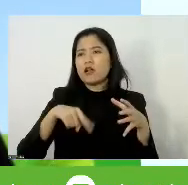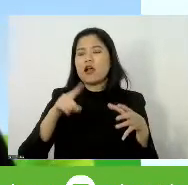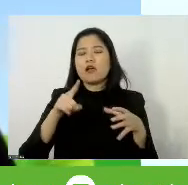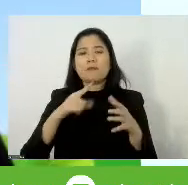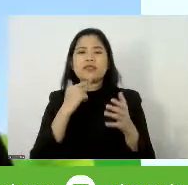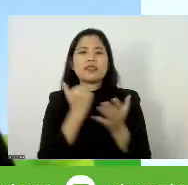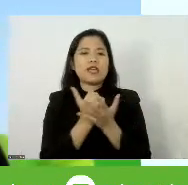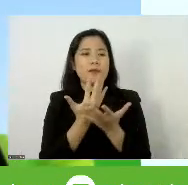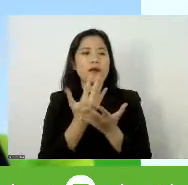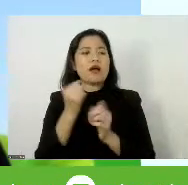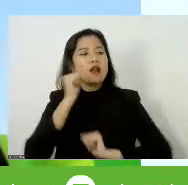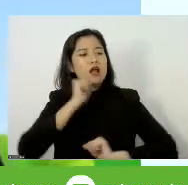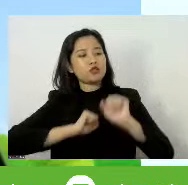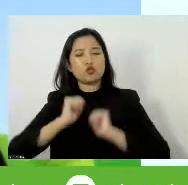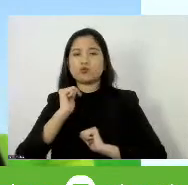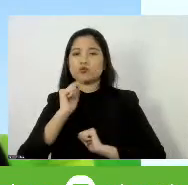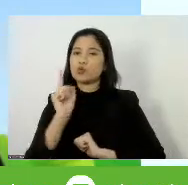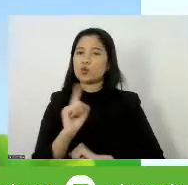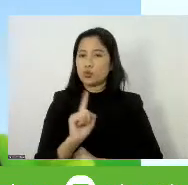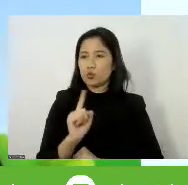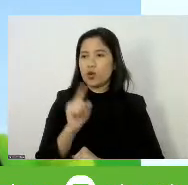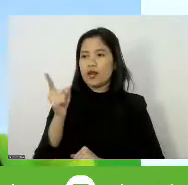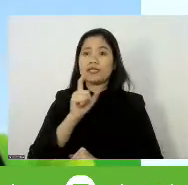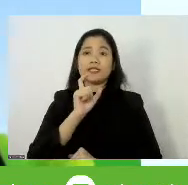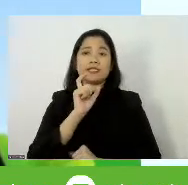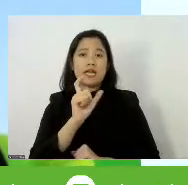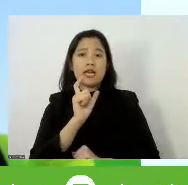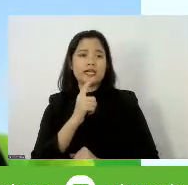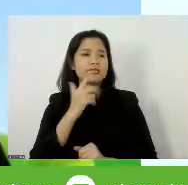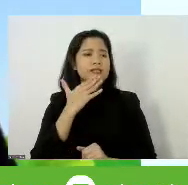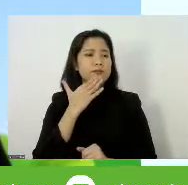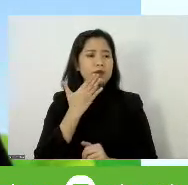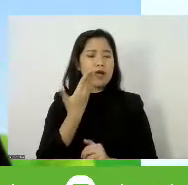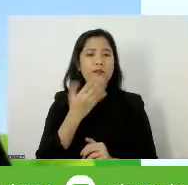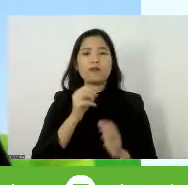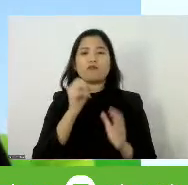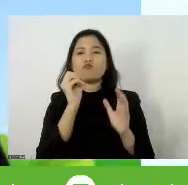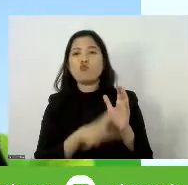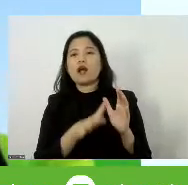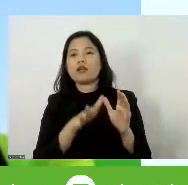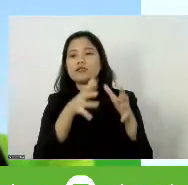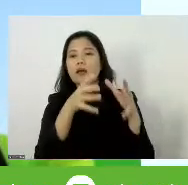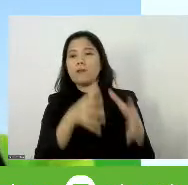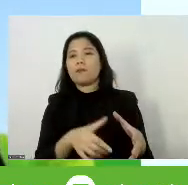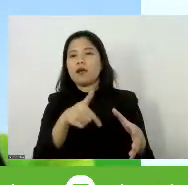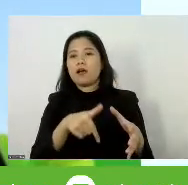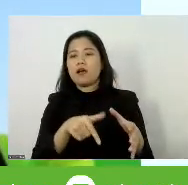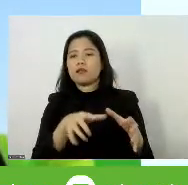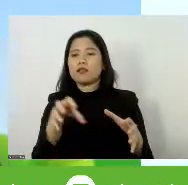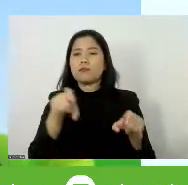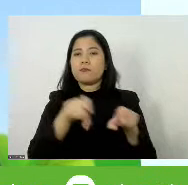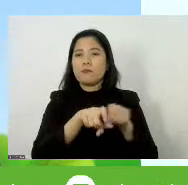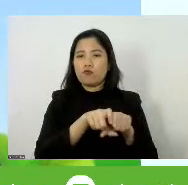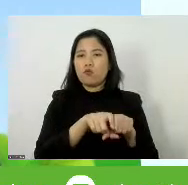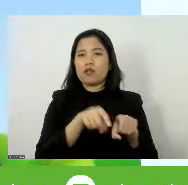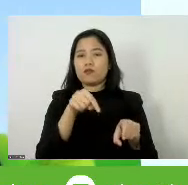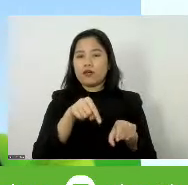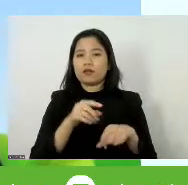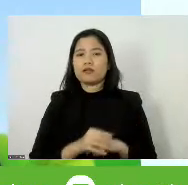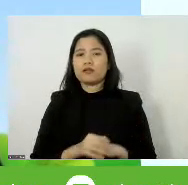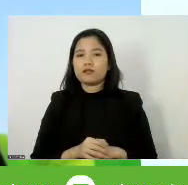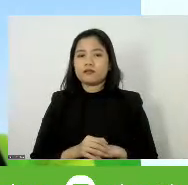dulu aja dari hal-hal yang simple buang sampah yang pada tempatnya kalau bisa dipilah akan organik go organik terus